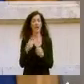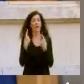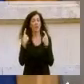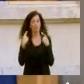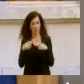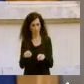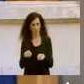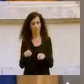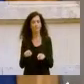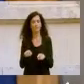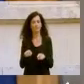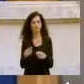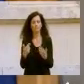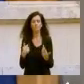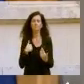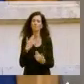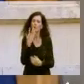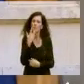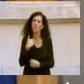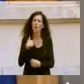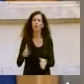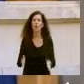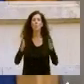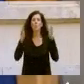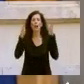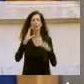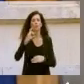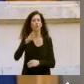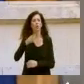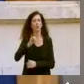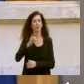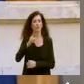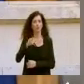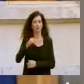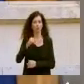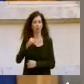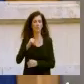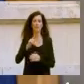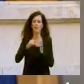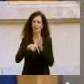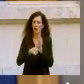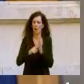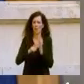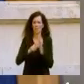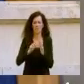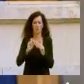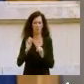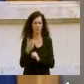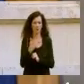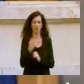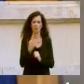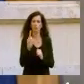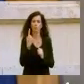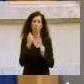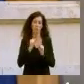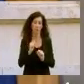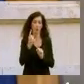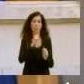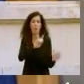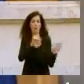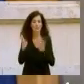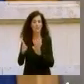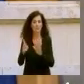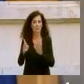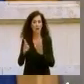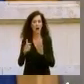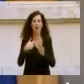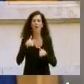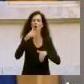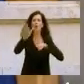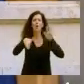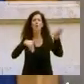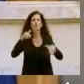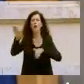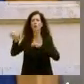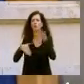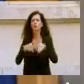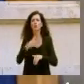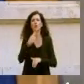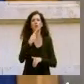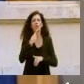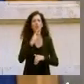intendo convocare a palazzo chigi al più presto per una settimana dobbiamo far presto tutti i principali attori